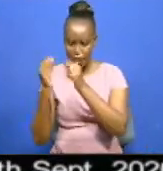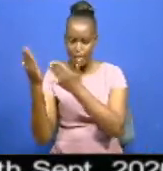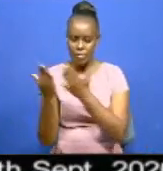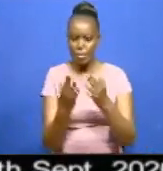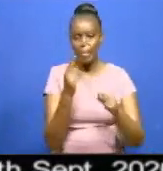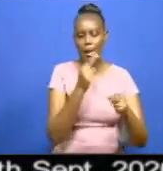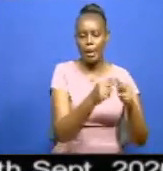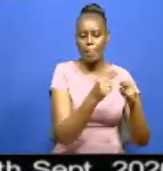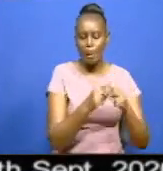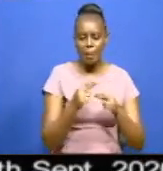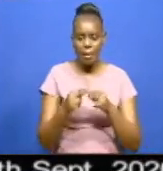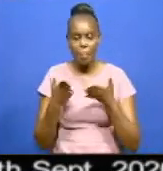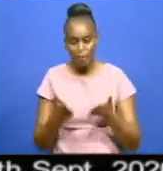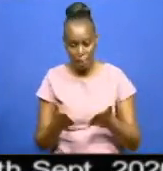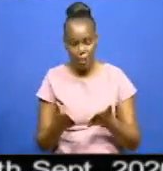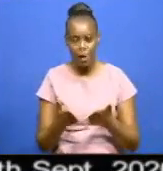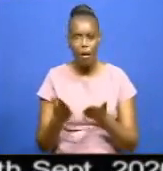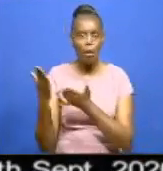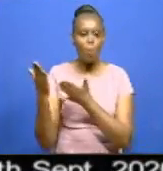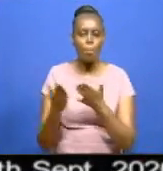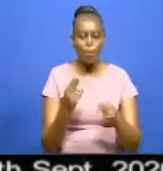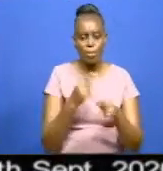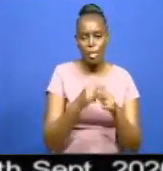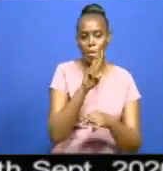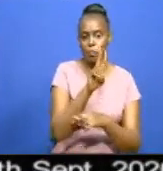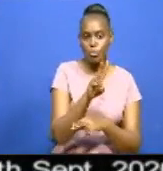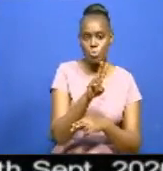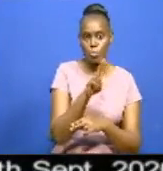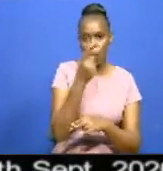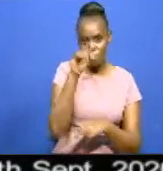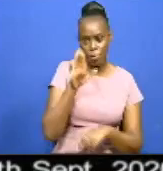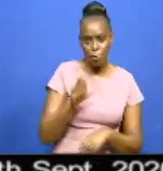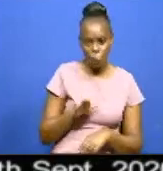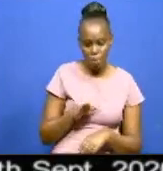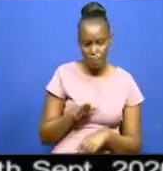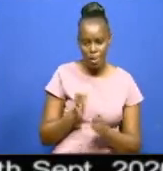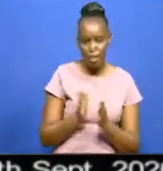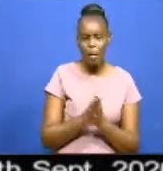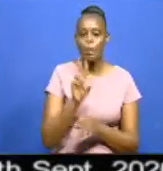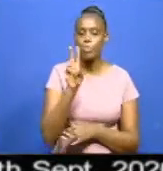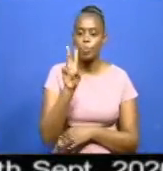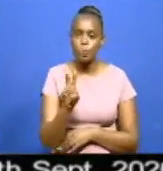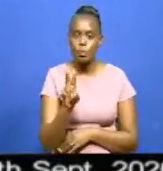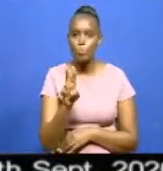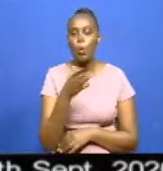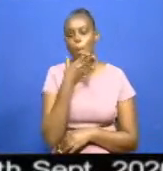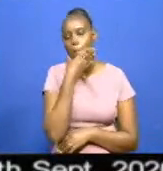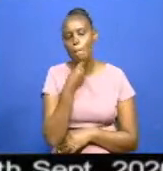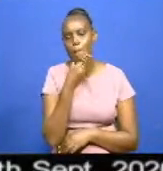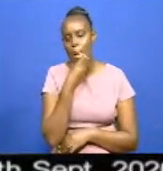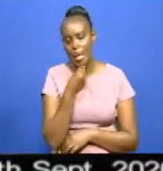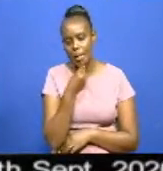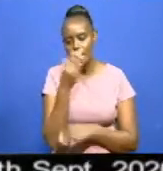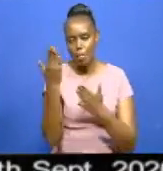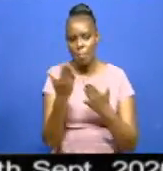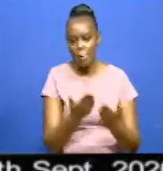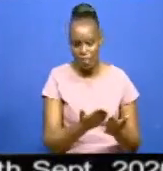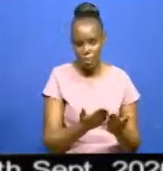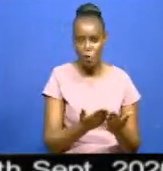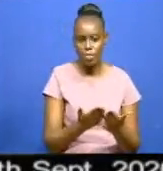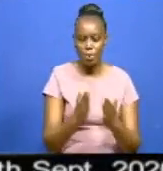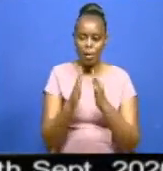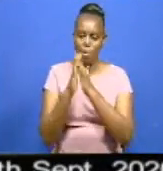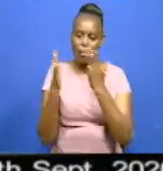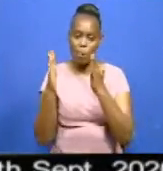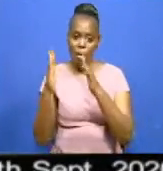hapa, alikuwa ameleta majina mawili ya wanawake na majina mawili ya wanaume. Hilo nampongeza